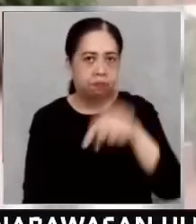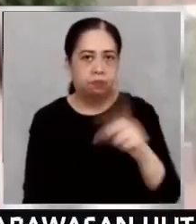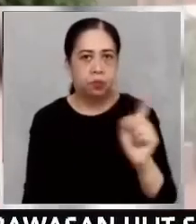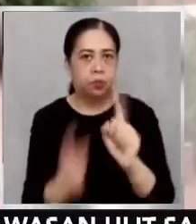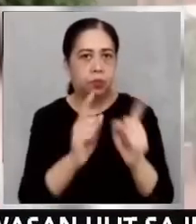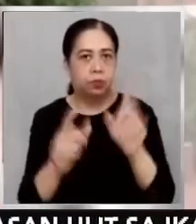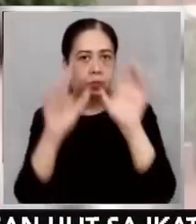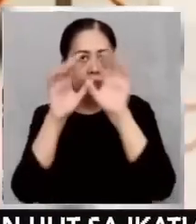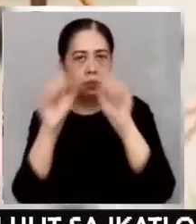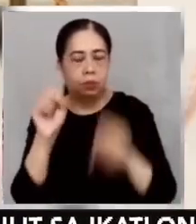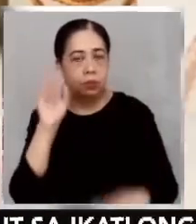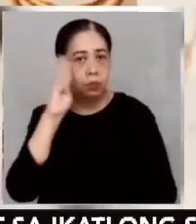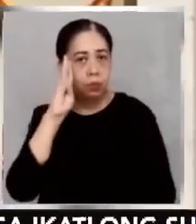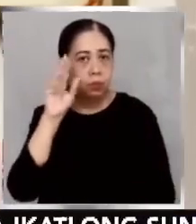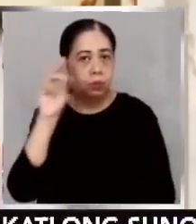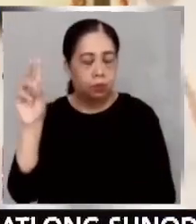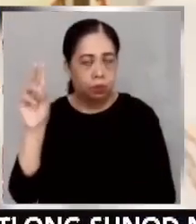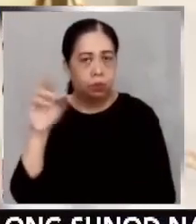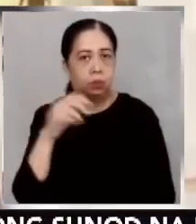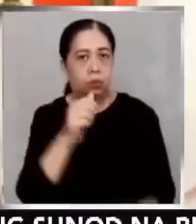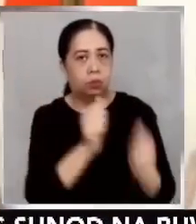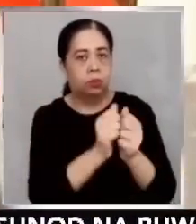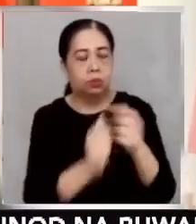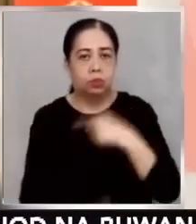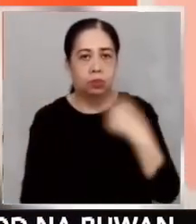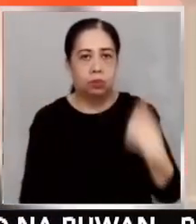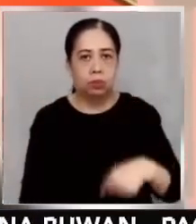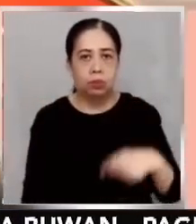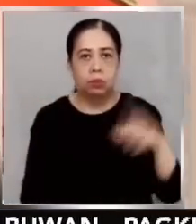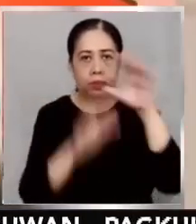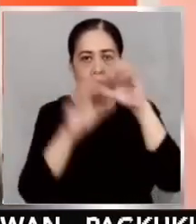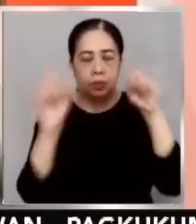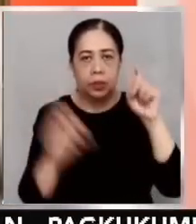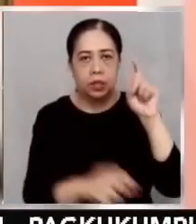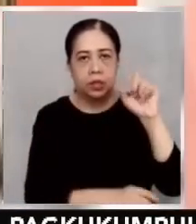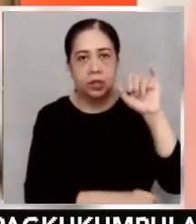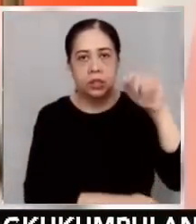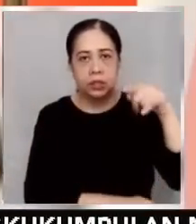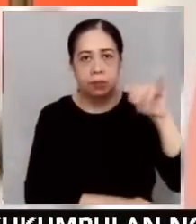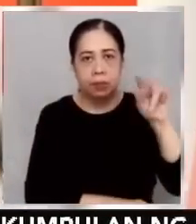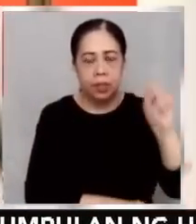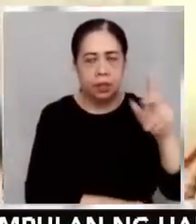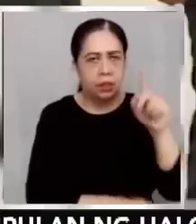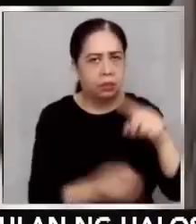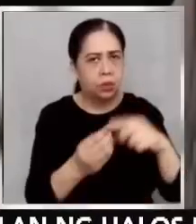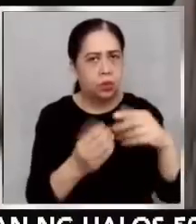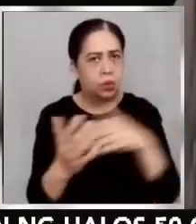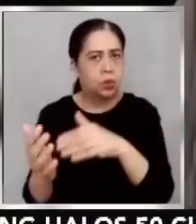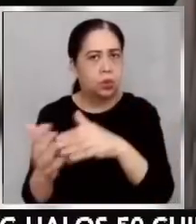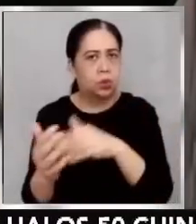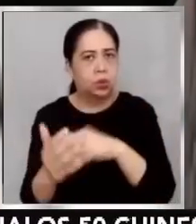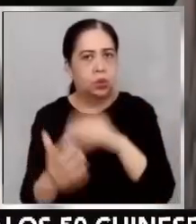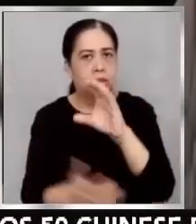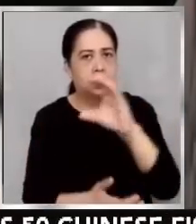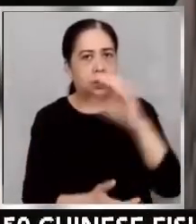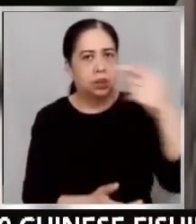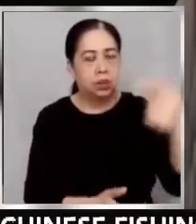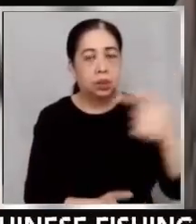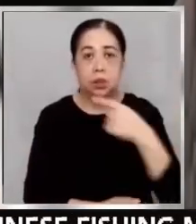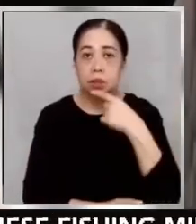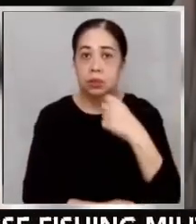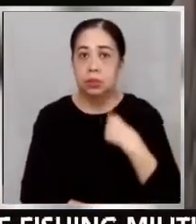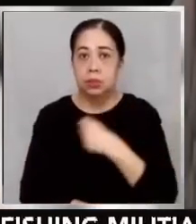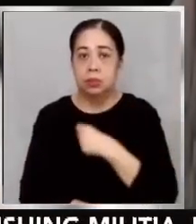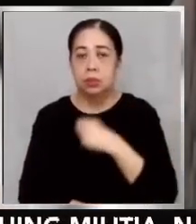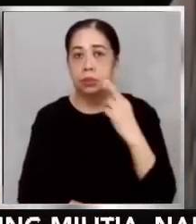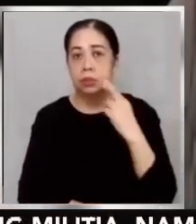Ferdinand Marcos Jr. kay Chinese President Xi Jinping tungkol sa mga harassment ng Chinese Coast Guard. Sabi naman ni Senator Risa